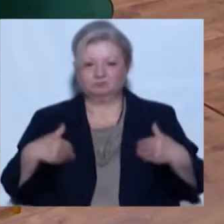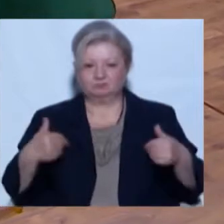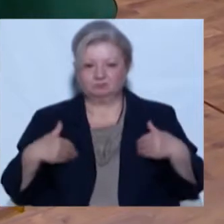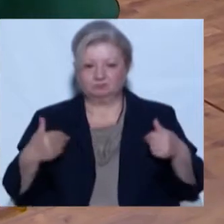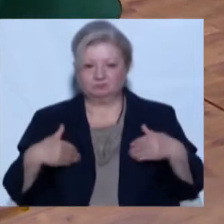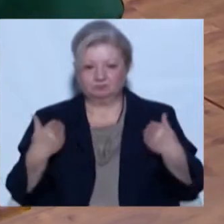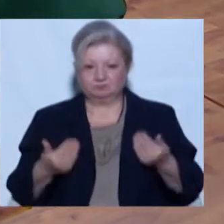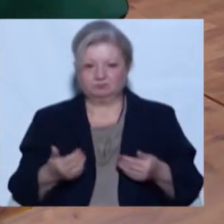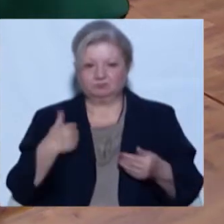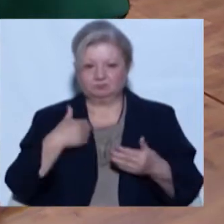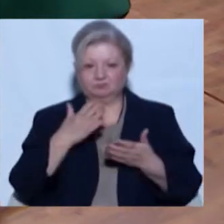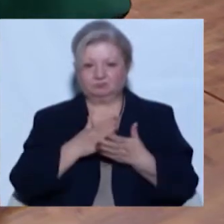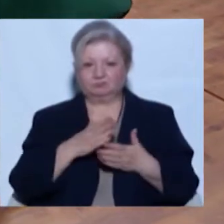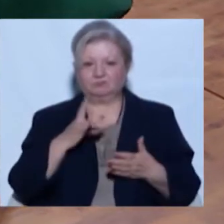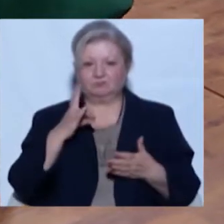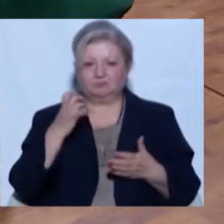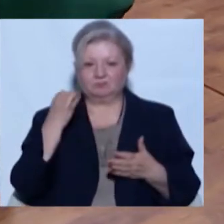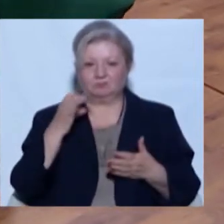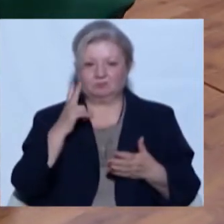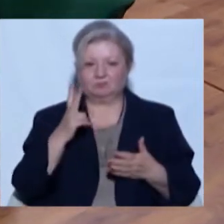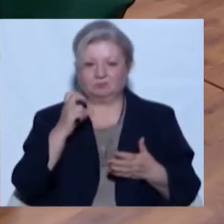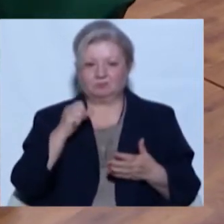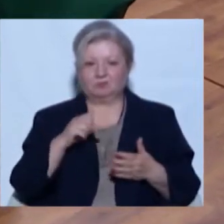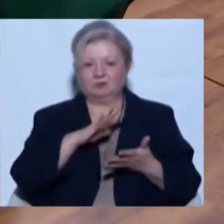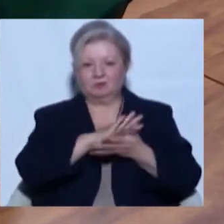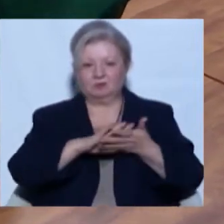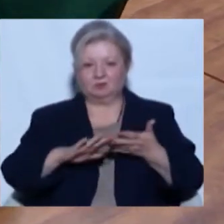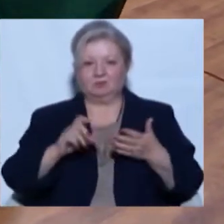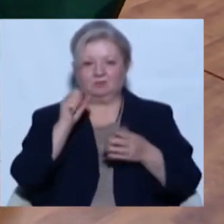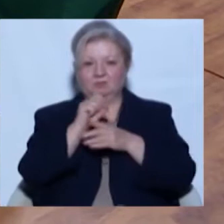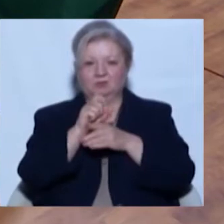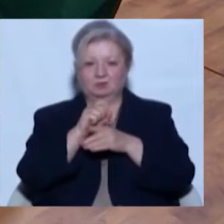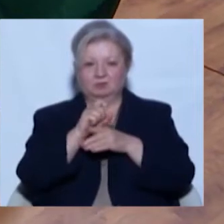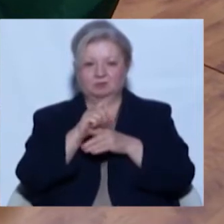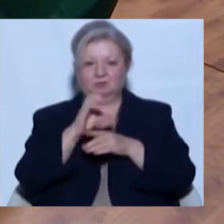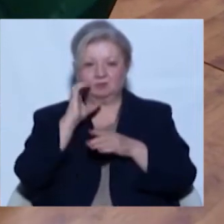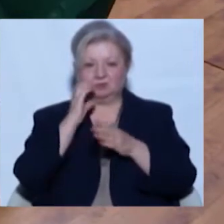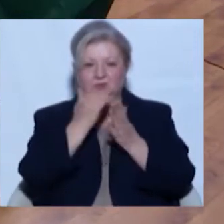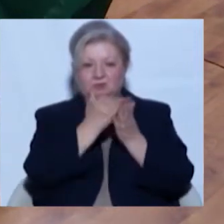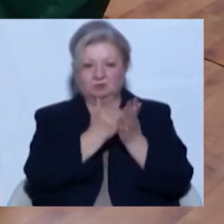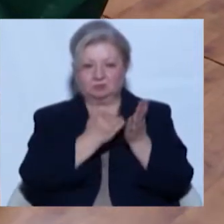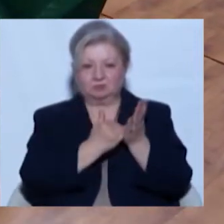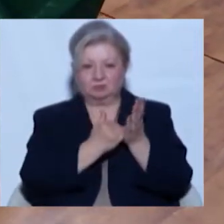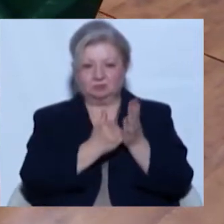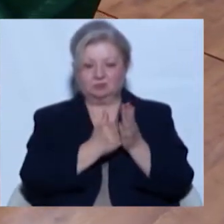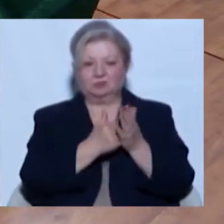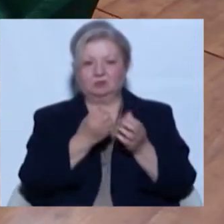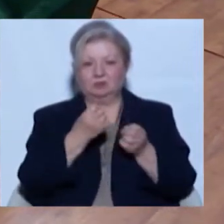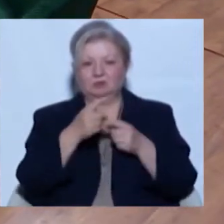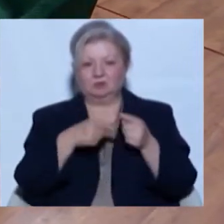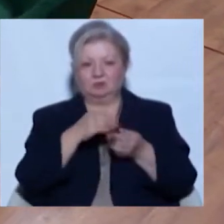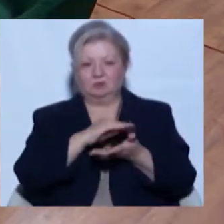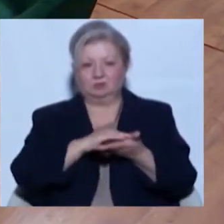მოგესალმებით ბავშვებო. მე ახალარ ნიკა გურგენიძე, ვაგრძელებ ტელესკოლის გაკვეთილებს მე-11 კლასის ისტორიისათვის და ჩვენ კვლავ ვაგრძელებთ